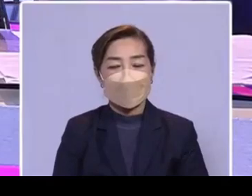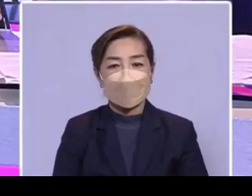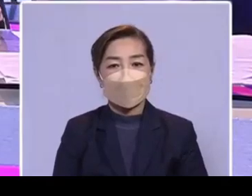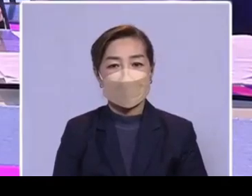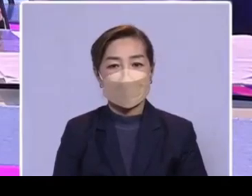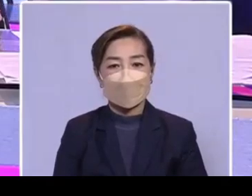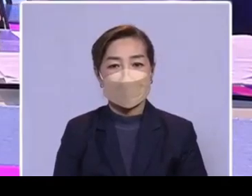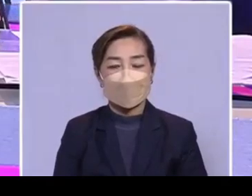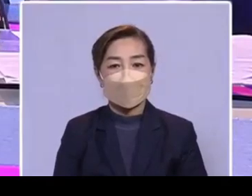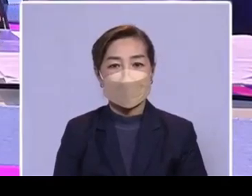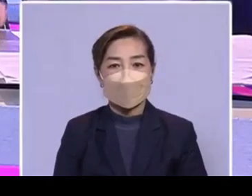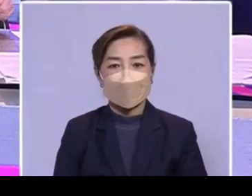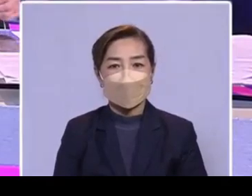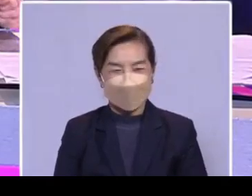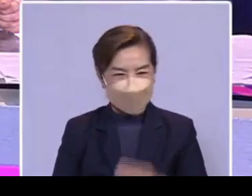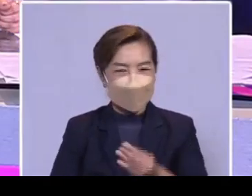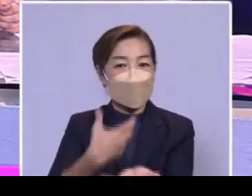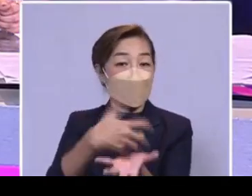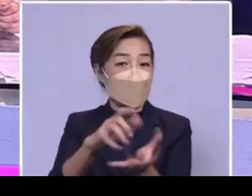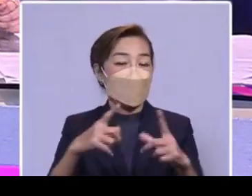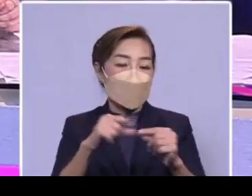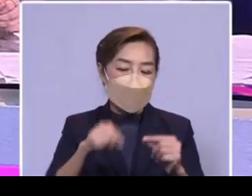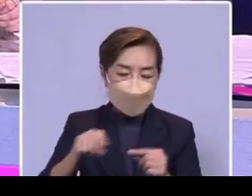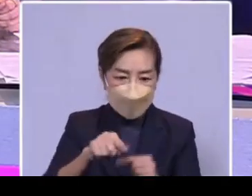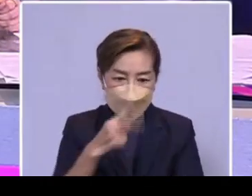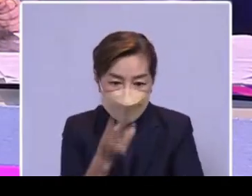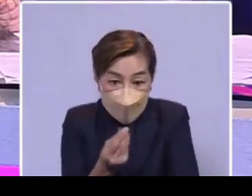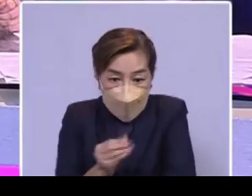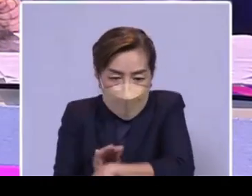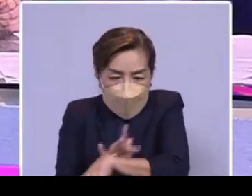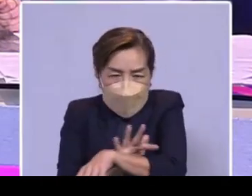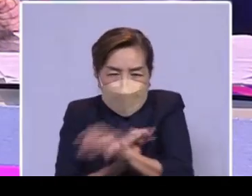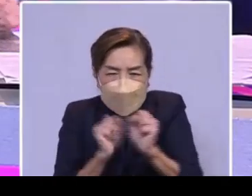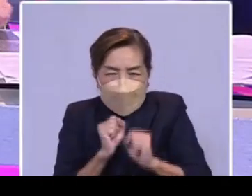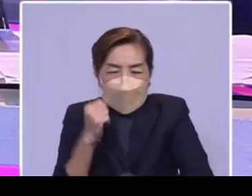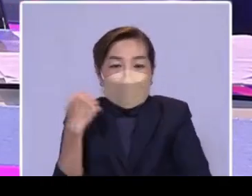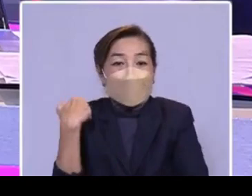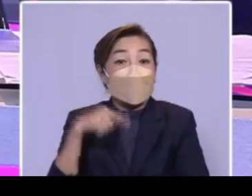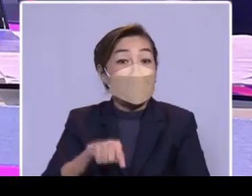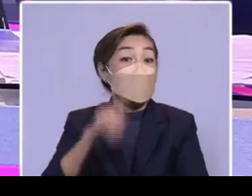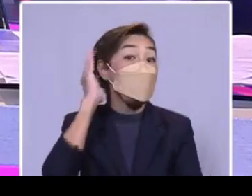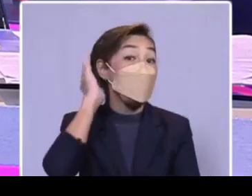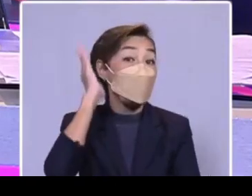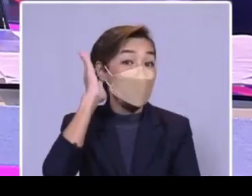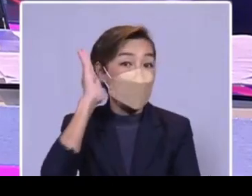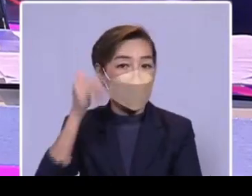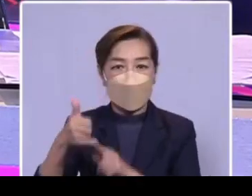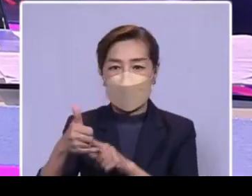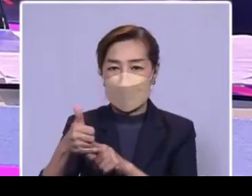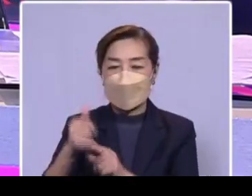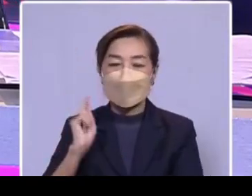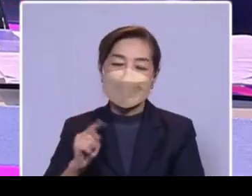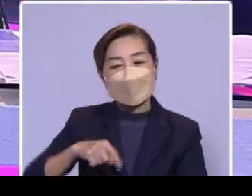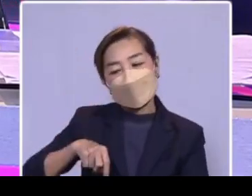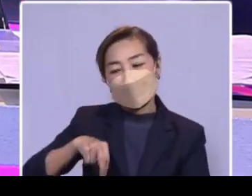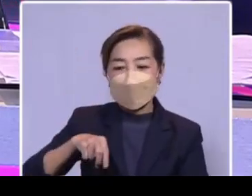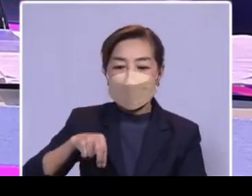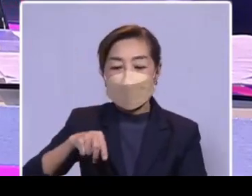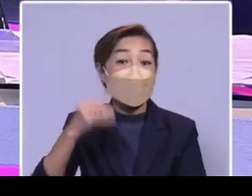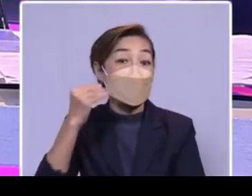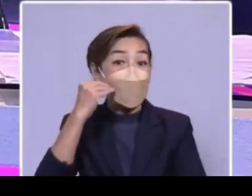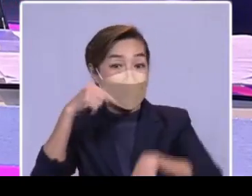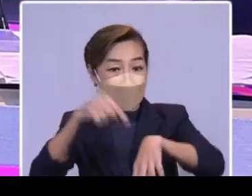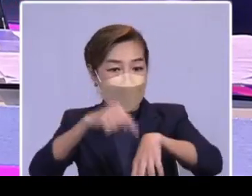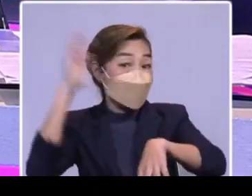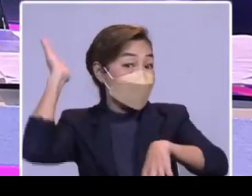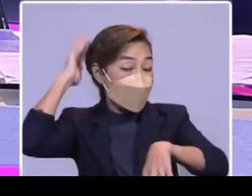อีกหนึ่งเรื่องราวครับอันนี้เป็นเรื่องที่ชวนขนลุกขนพองมากผู้ชายคนนึงครับเขาเดินไปสำรวจแถวๆหลังบ้าน